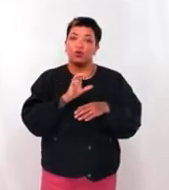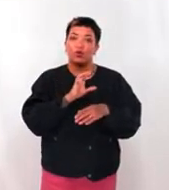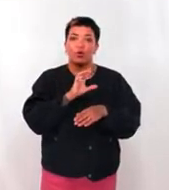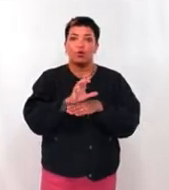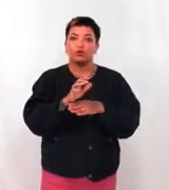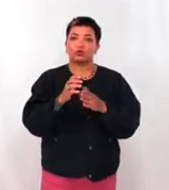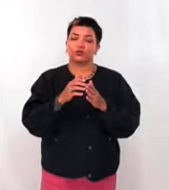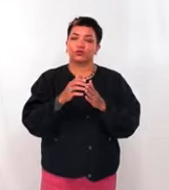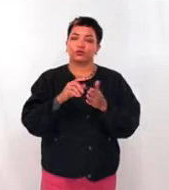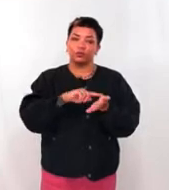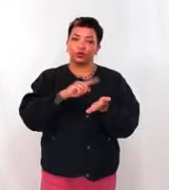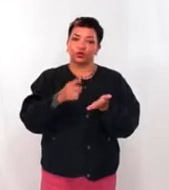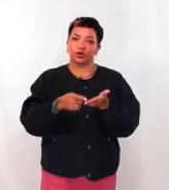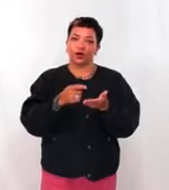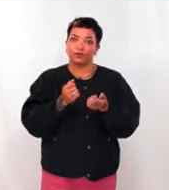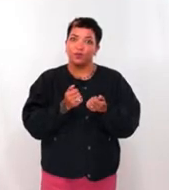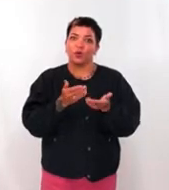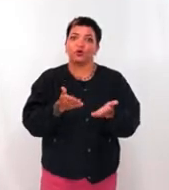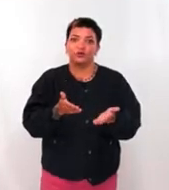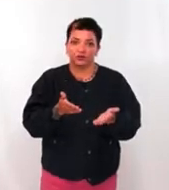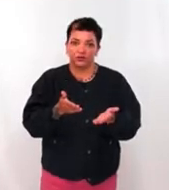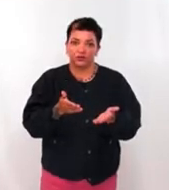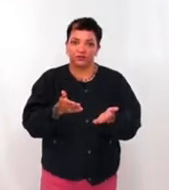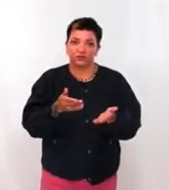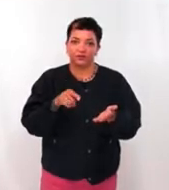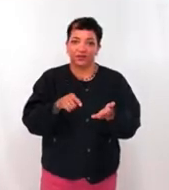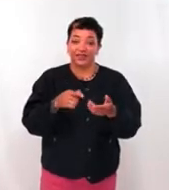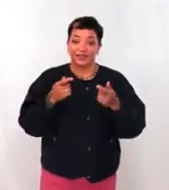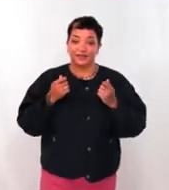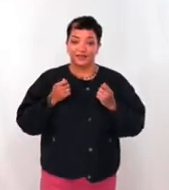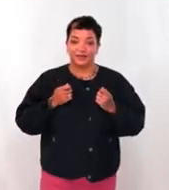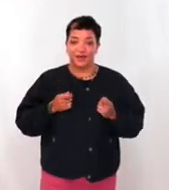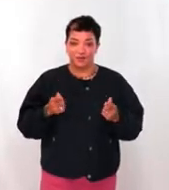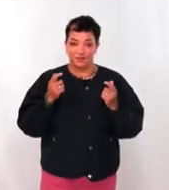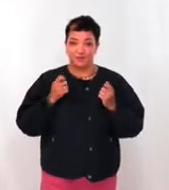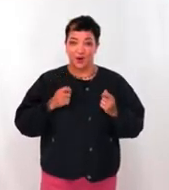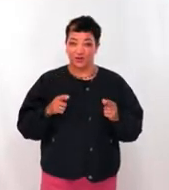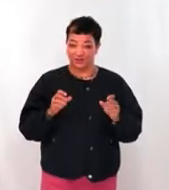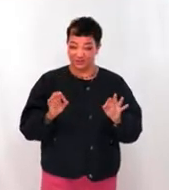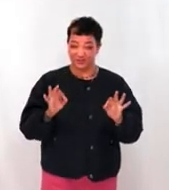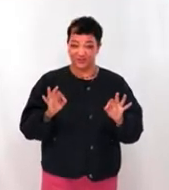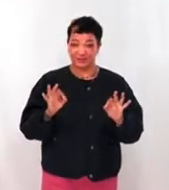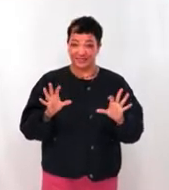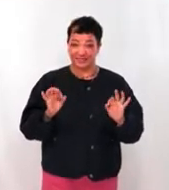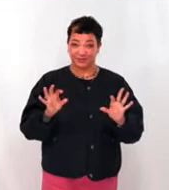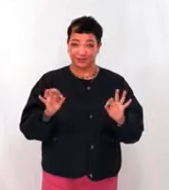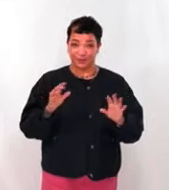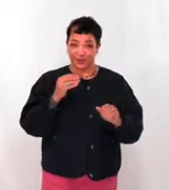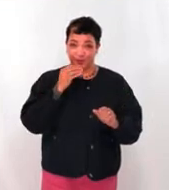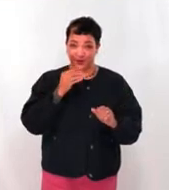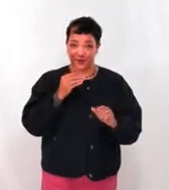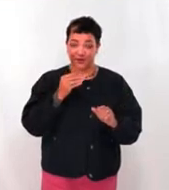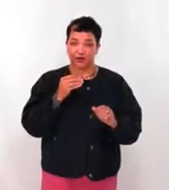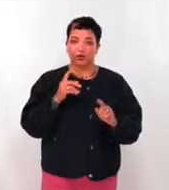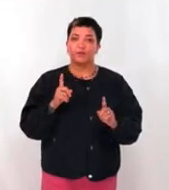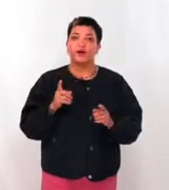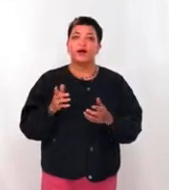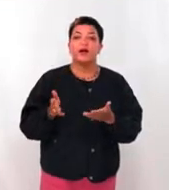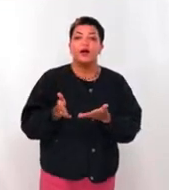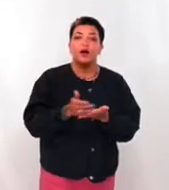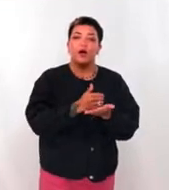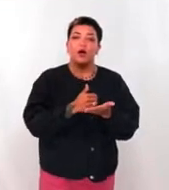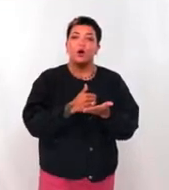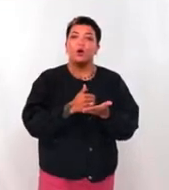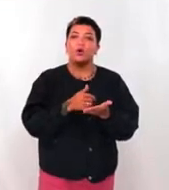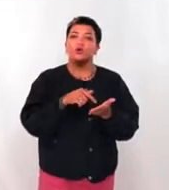que nous proposions en dépenses correspond à la somme constatée. Par contre, sur les recettes, ça a été dit, je ne le